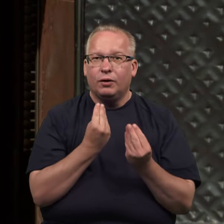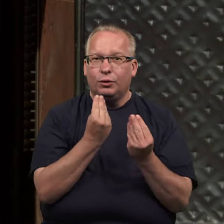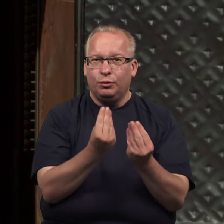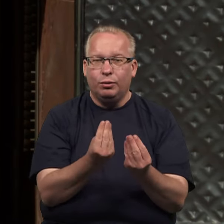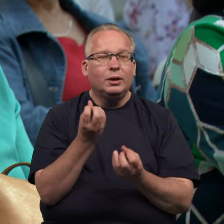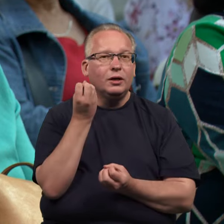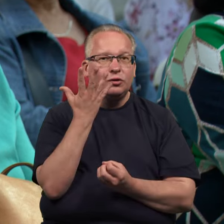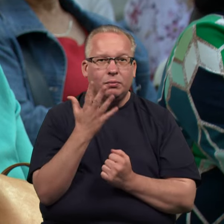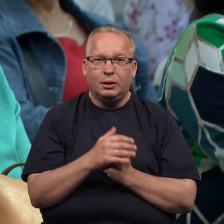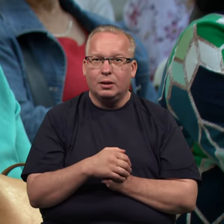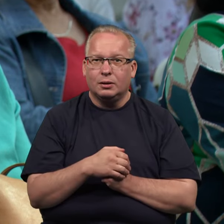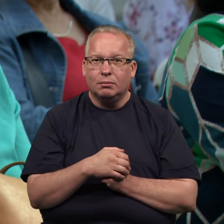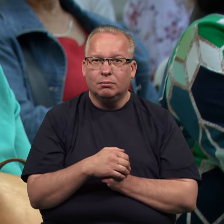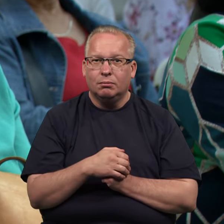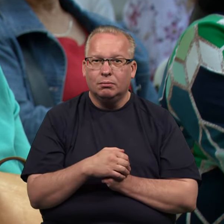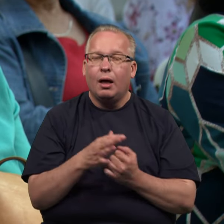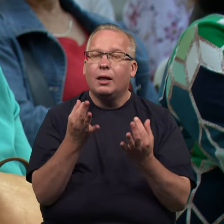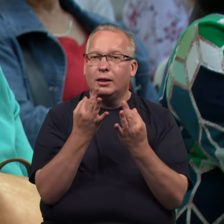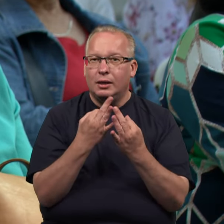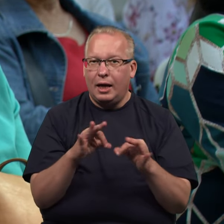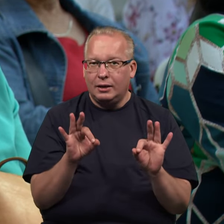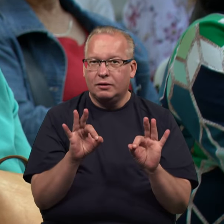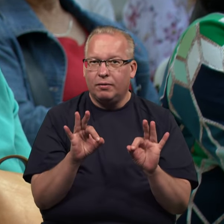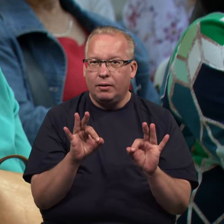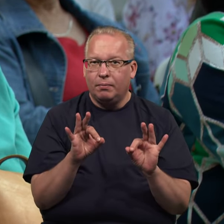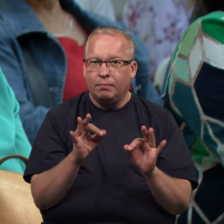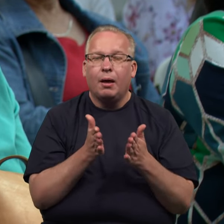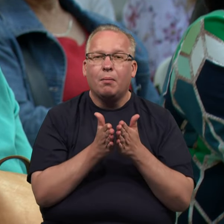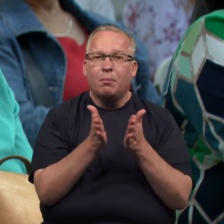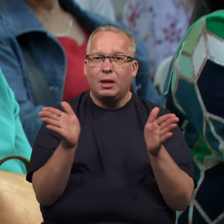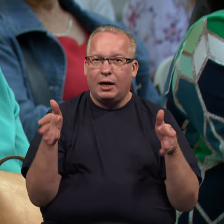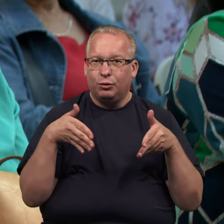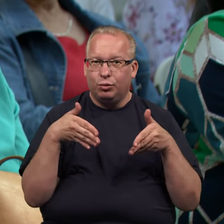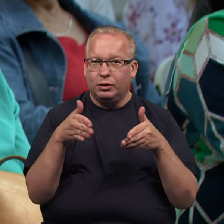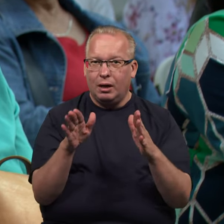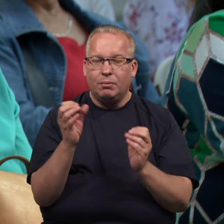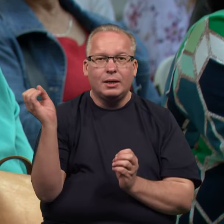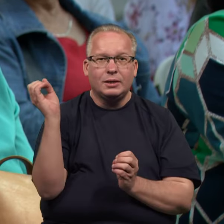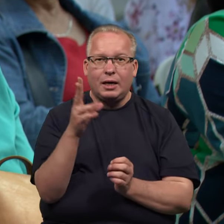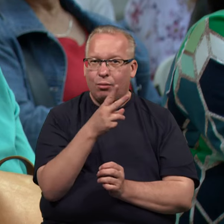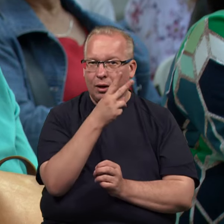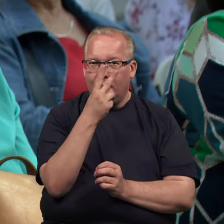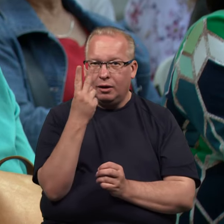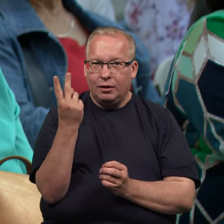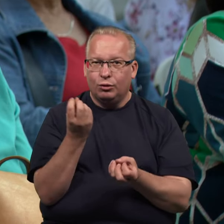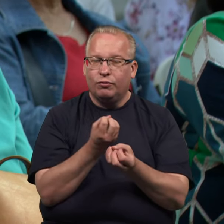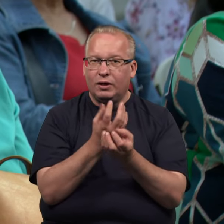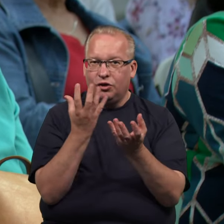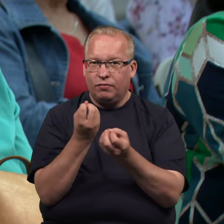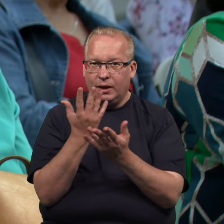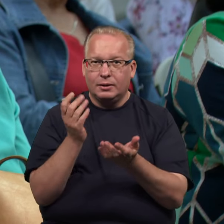išminties. Pramynėj laisvėjim, platų taką, kaip saulė Lietuvai išvies.